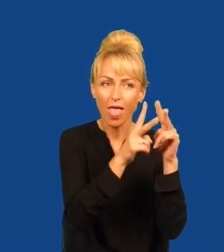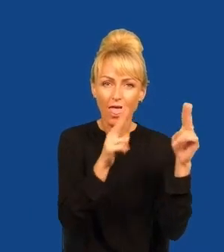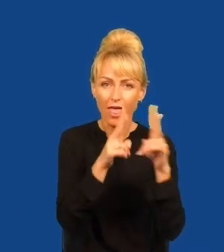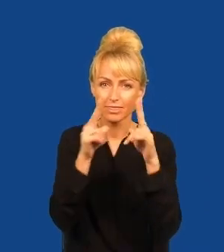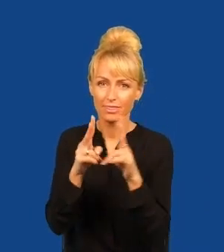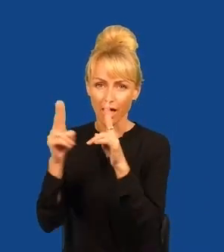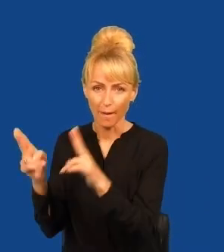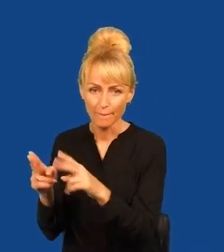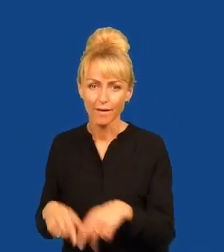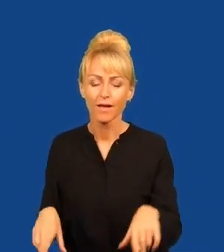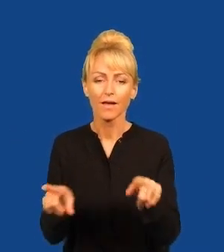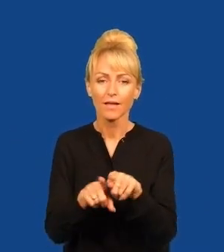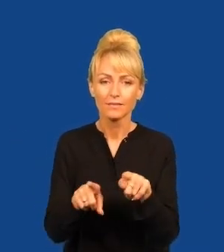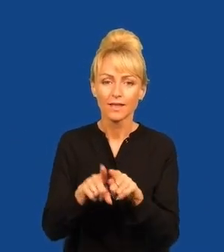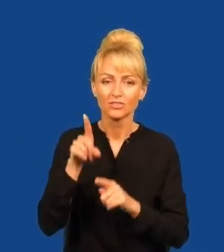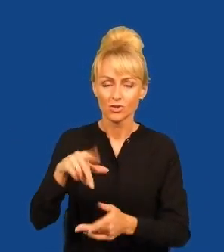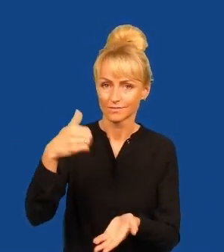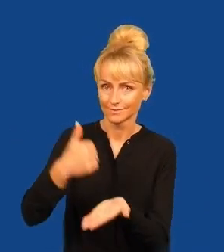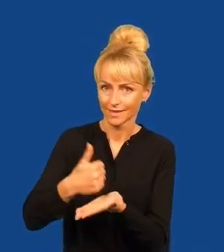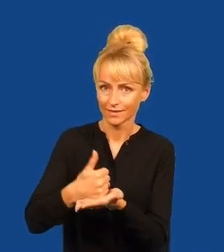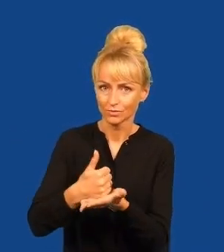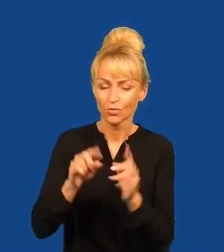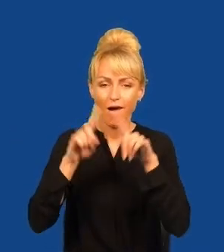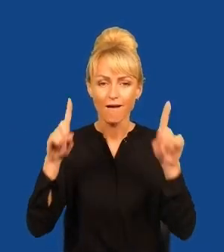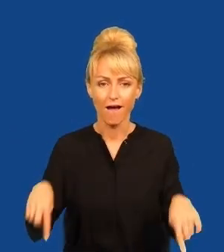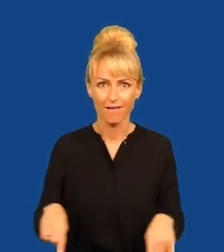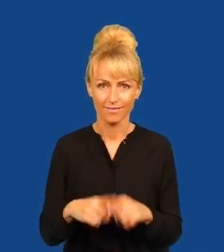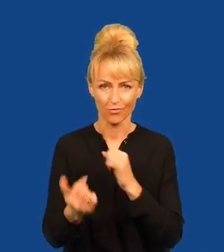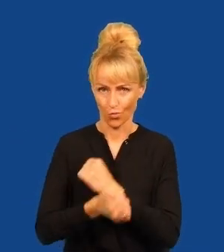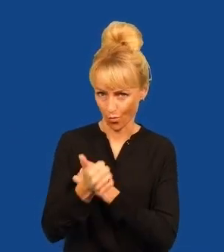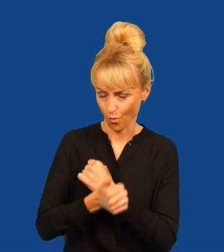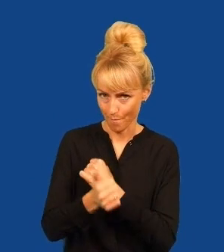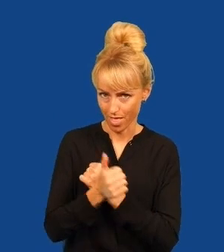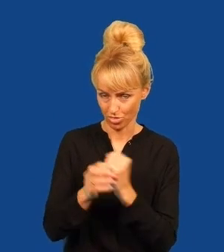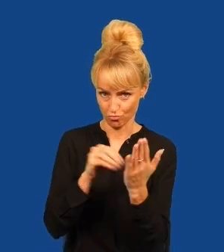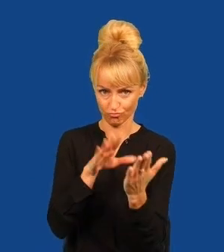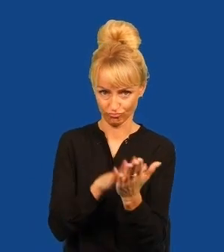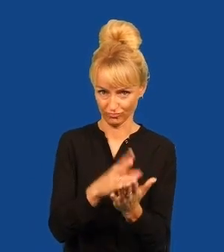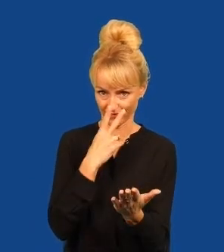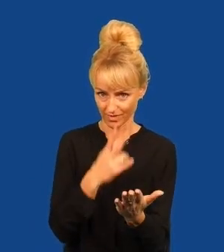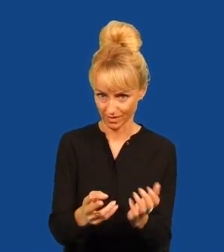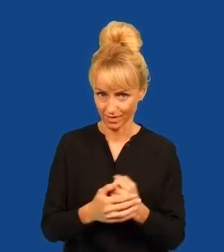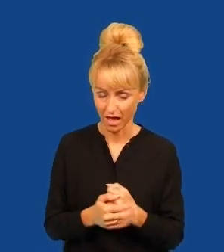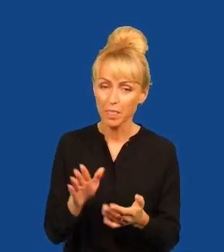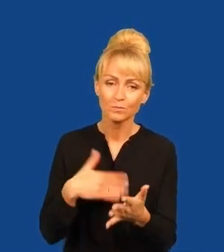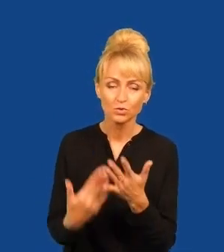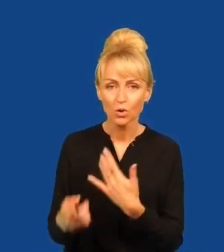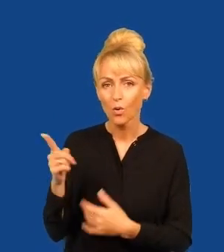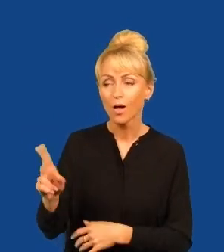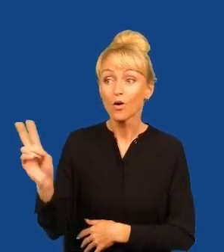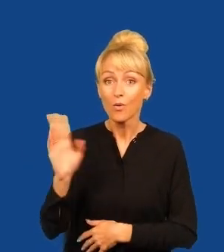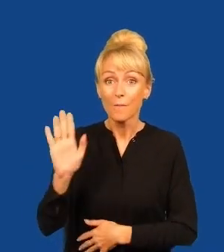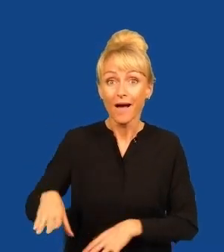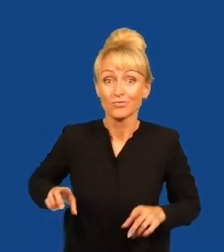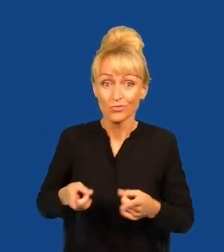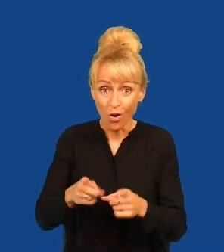Pasek status bara na karcie dokumentów. Przed chwilą pan techniczny mi mówił, że ma dowód osobisty, ale nie szczaił się, że